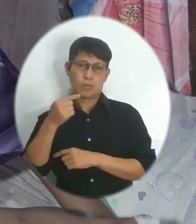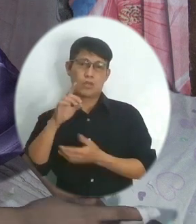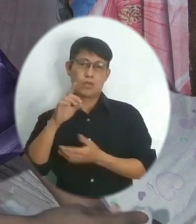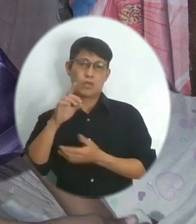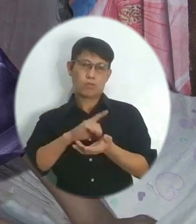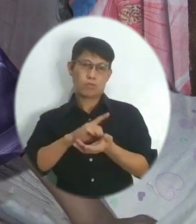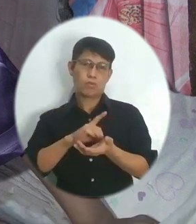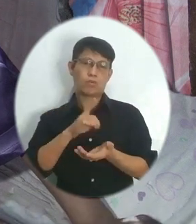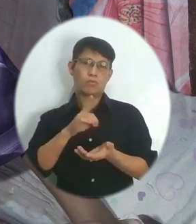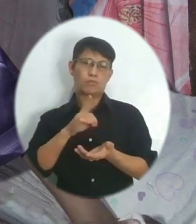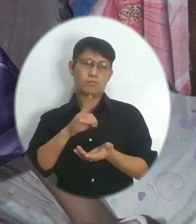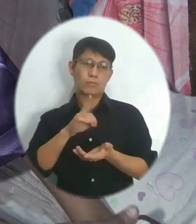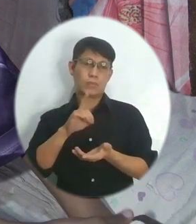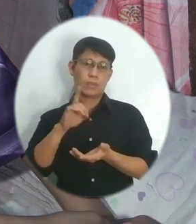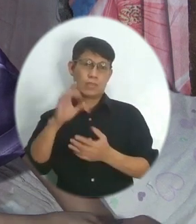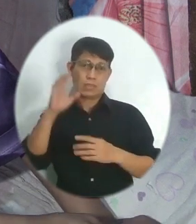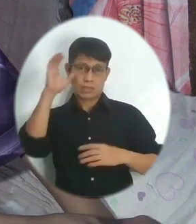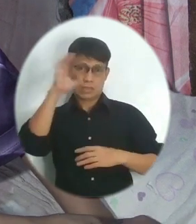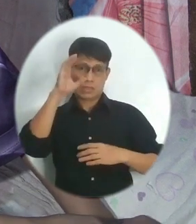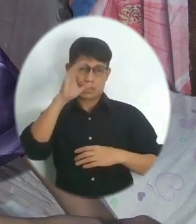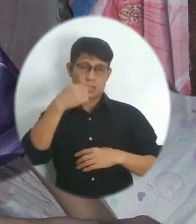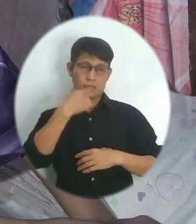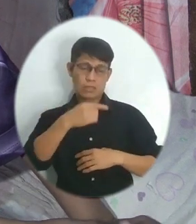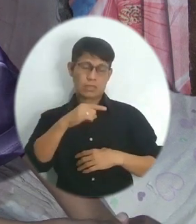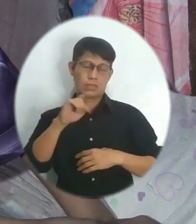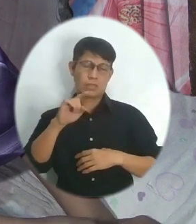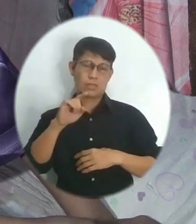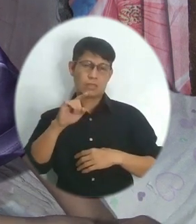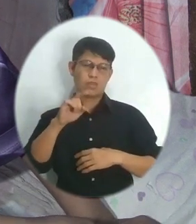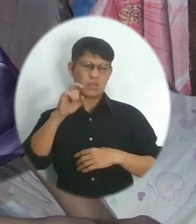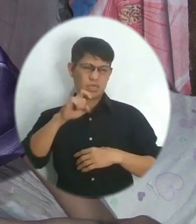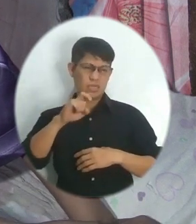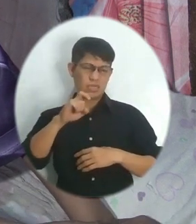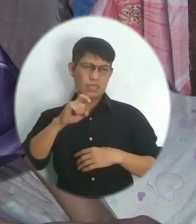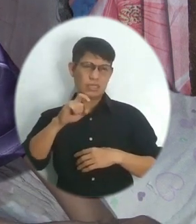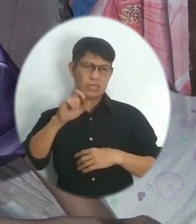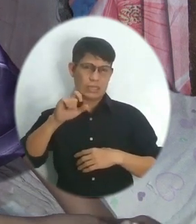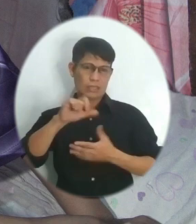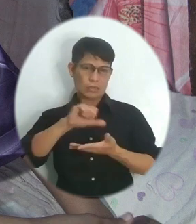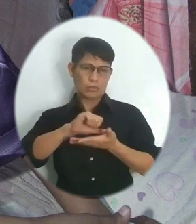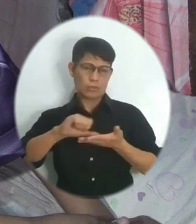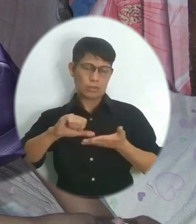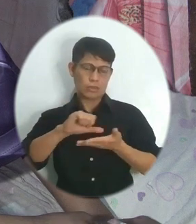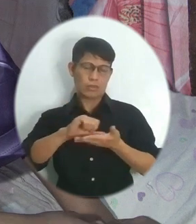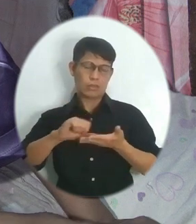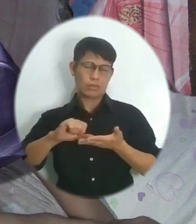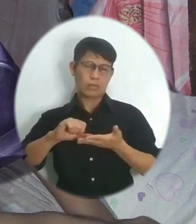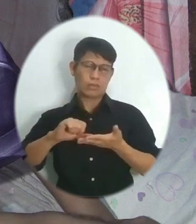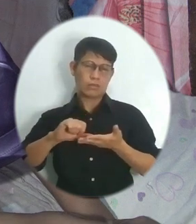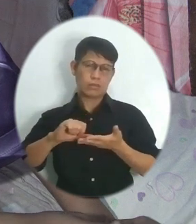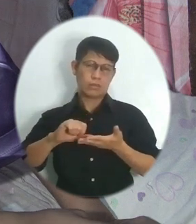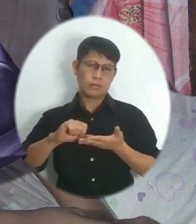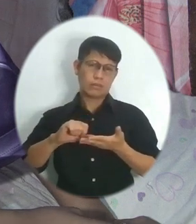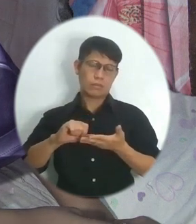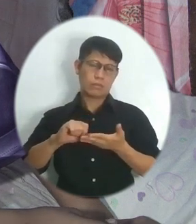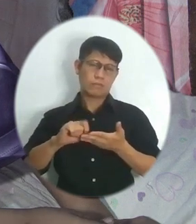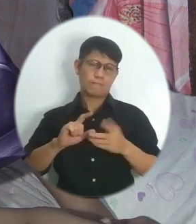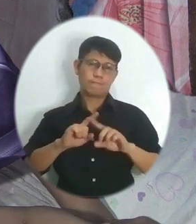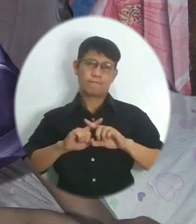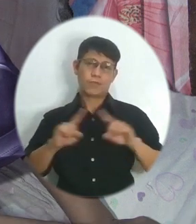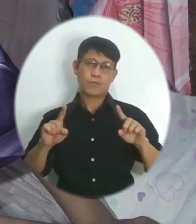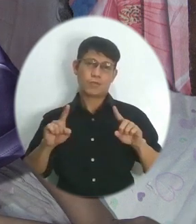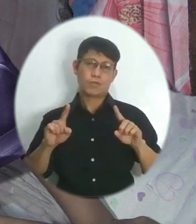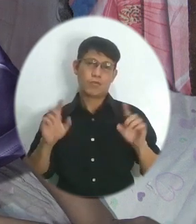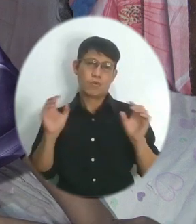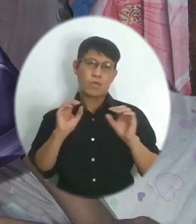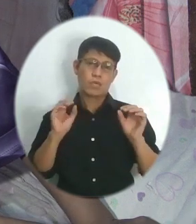parang cancer daw po. Kaso wala po silang kasi gusto na nilang madaliin na maoperahan. Kaso wala